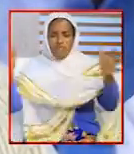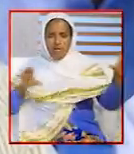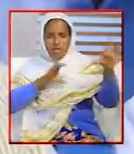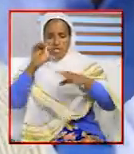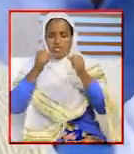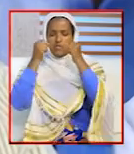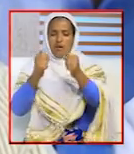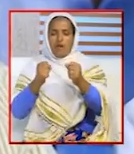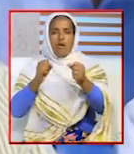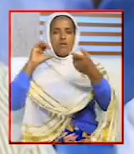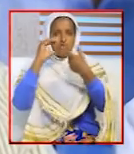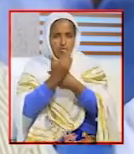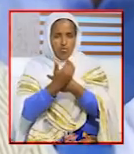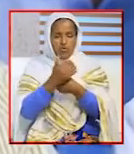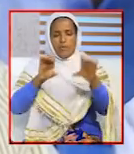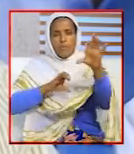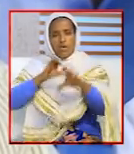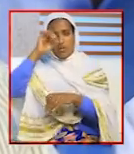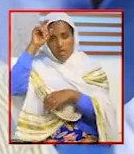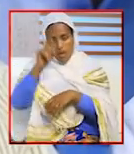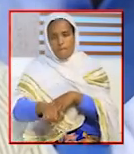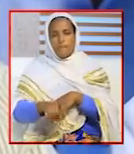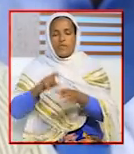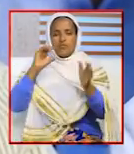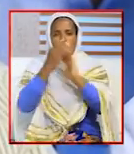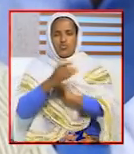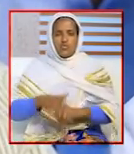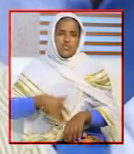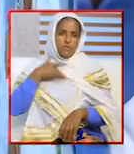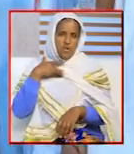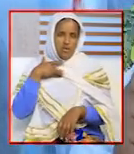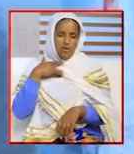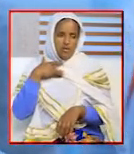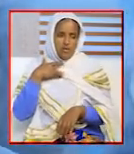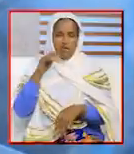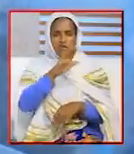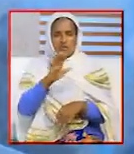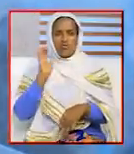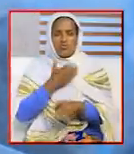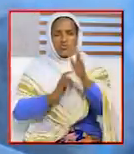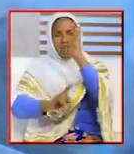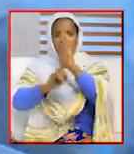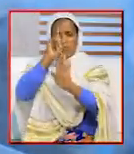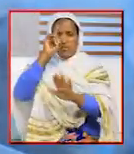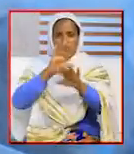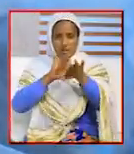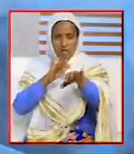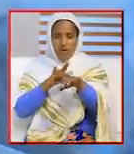እንዲሰፋና እንዲጠነክር መደረግ ያለበት እንደሆነ ይስማኛል። የልጆች አስተዳደግ